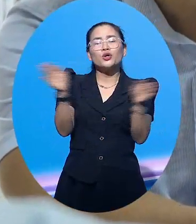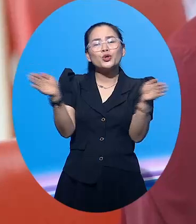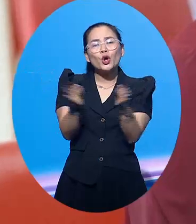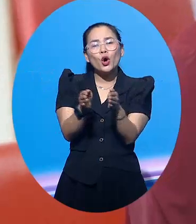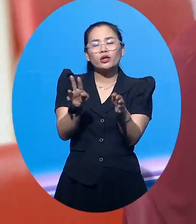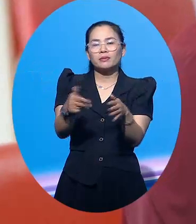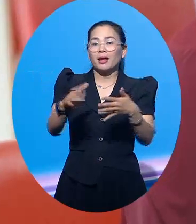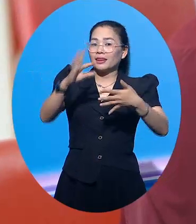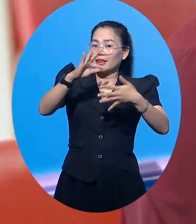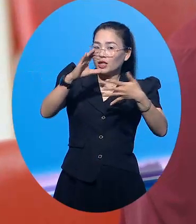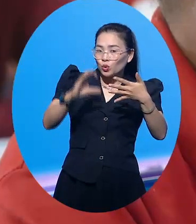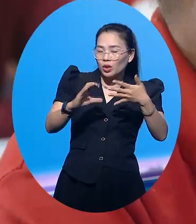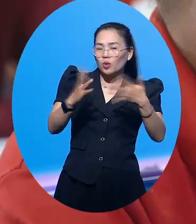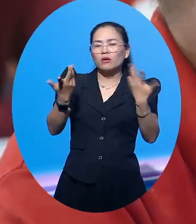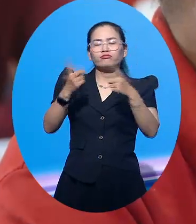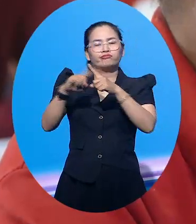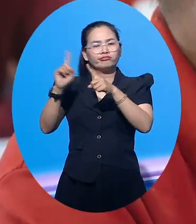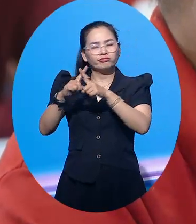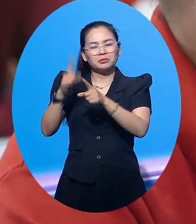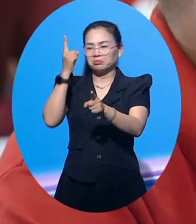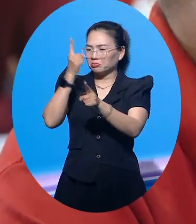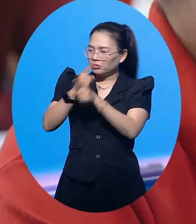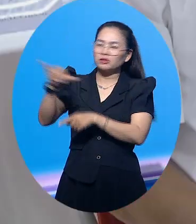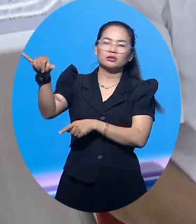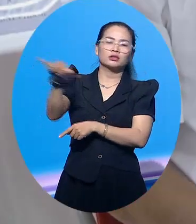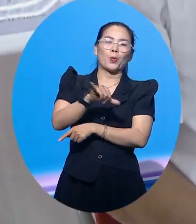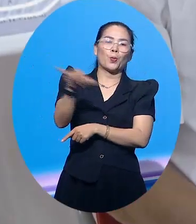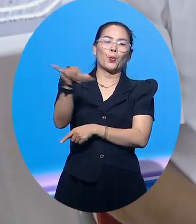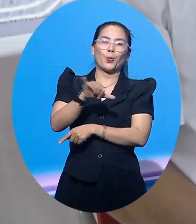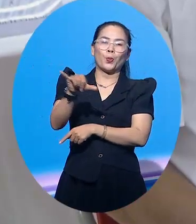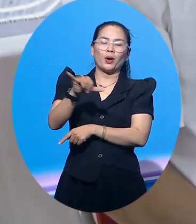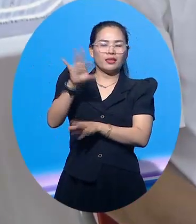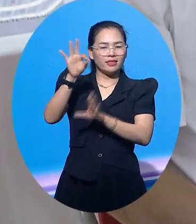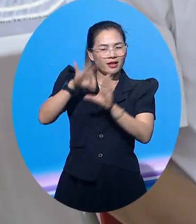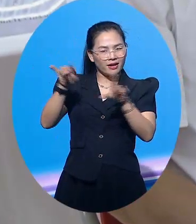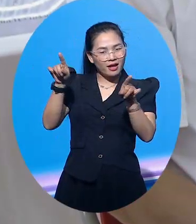nhưng các tiêu chuẩn, quy chuẩn của xe chữa cháy cỡ lớn được áp dụng và được thiết